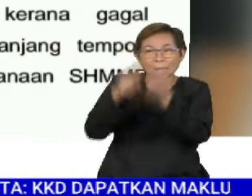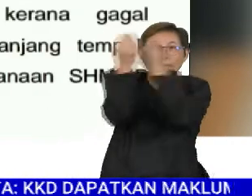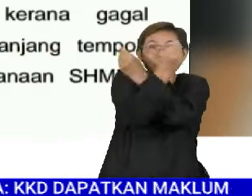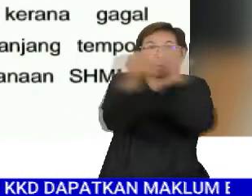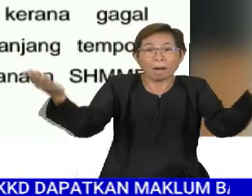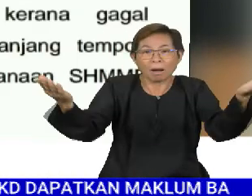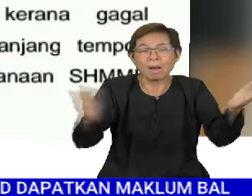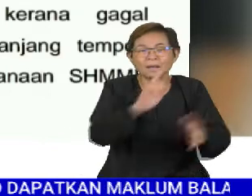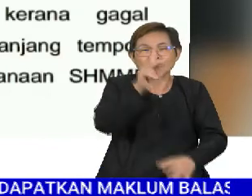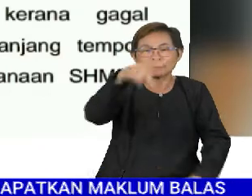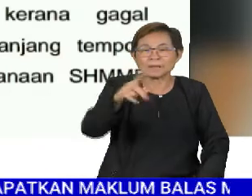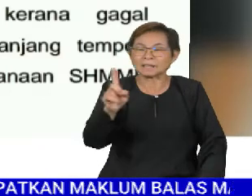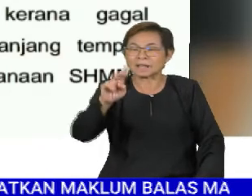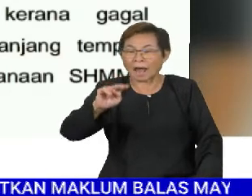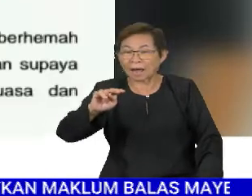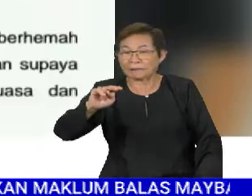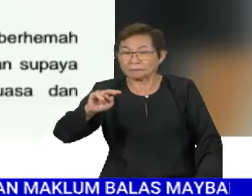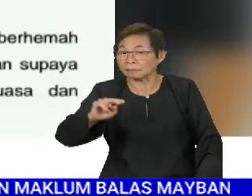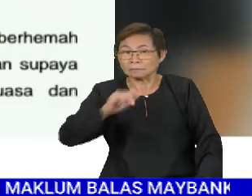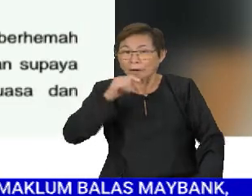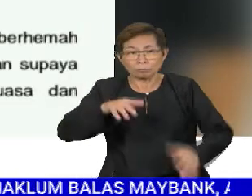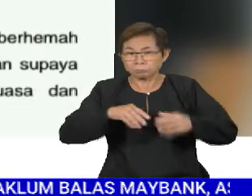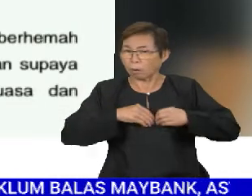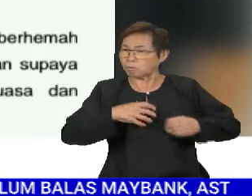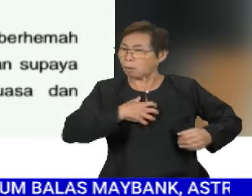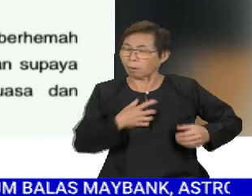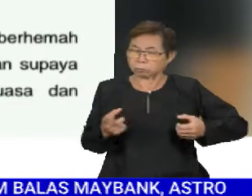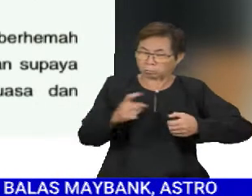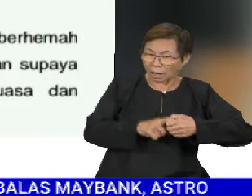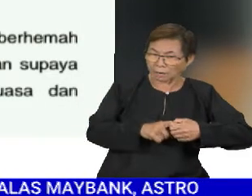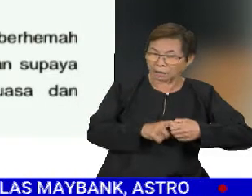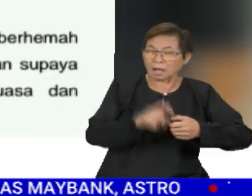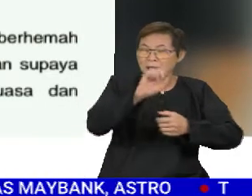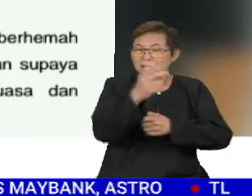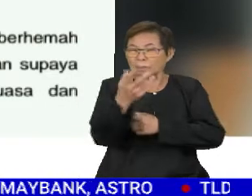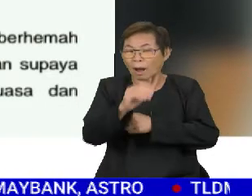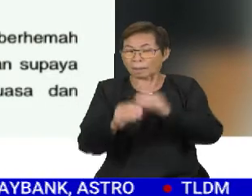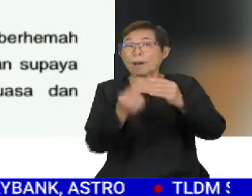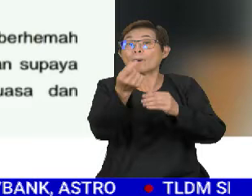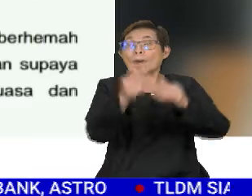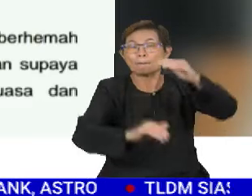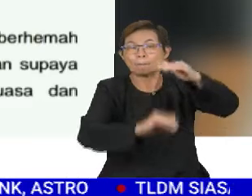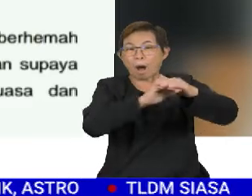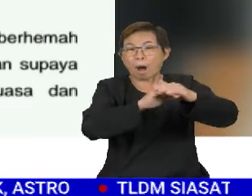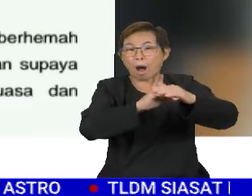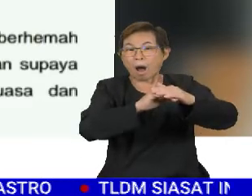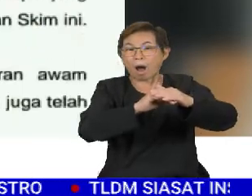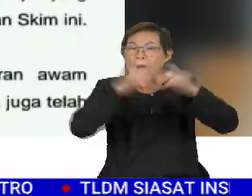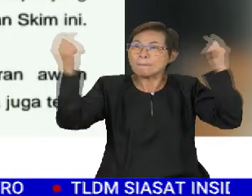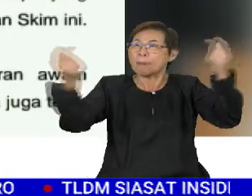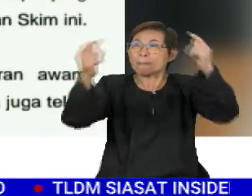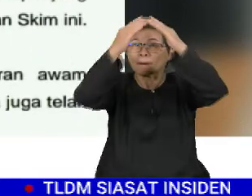memaklungkan Kevin juga tidak menerima sembarang aduan berkaitan pelaksanaan asking harga maksimum musim perayaan